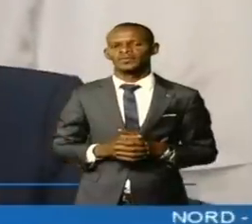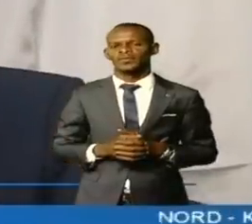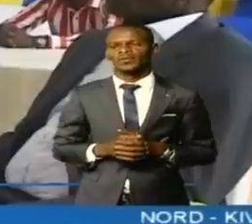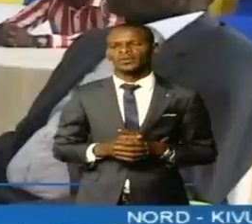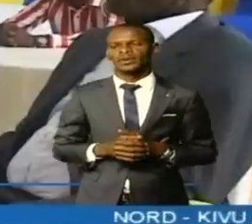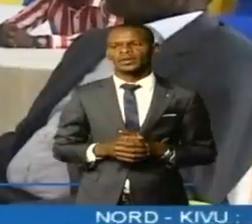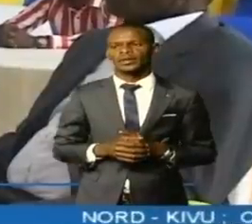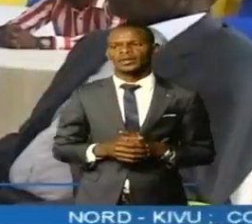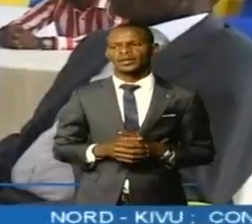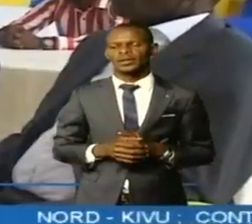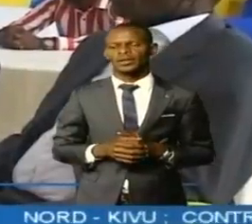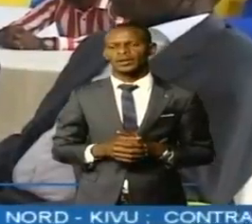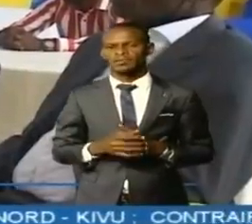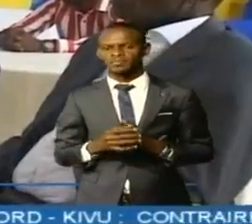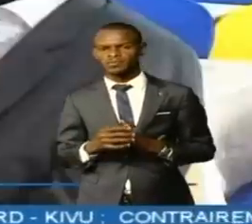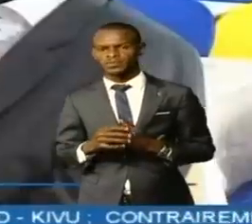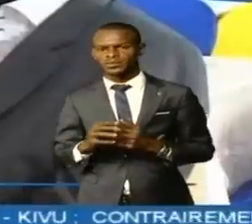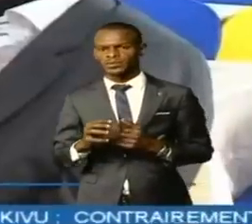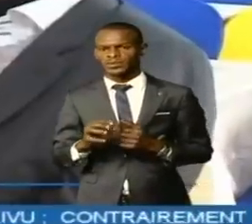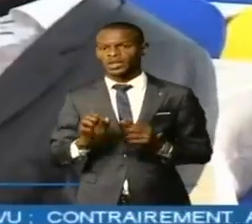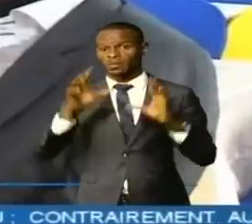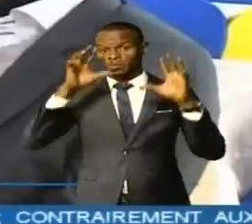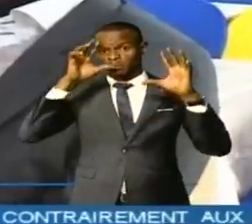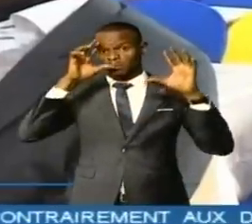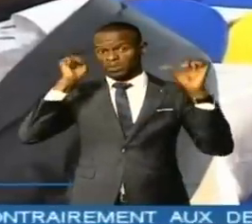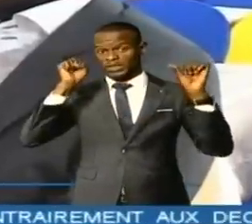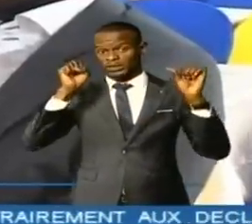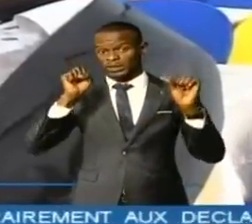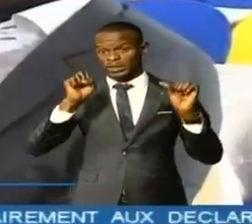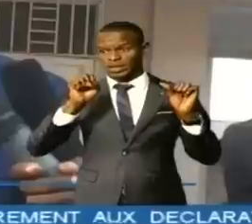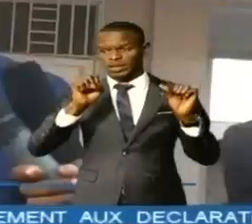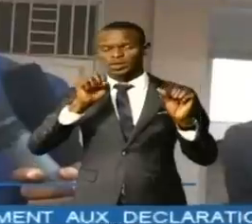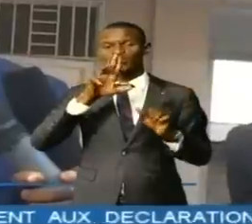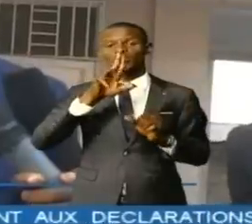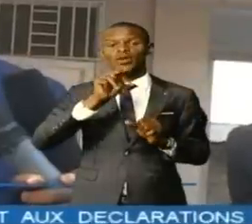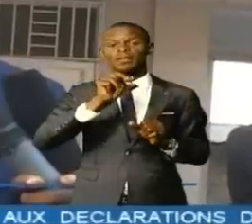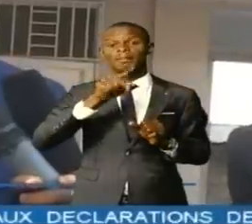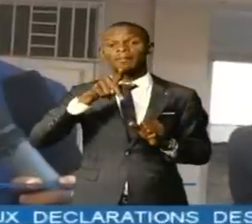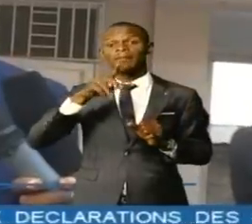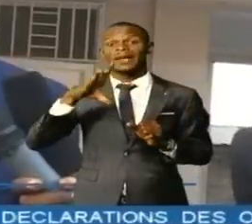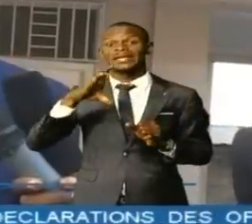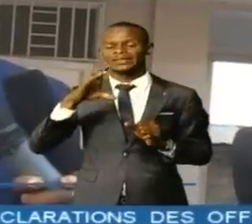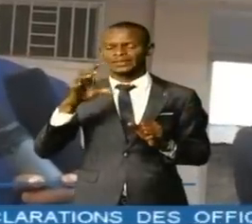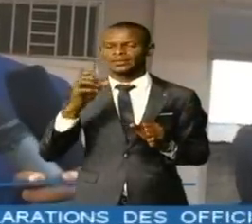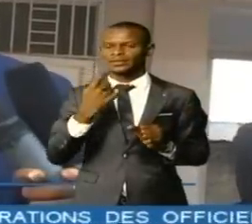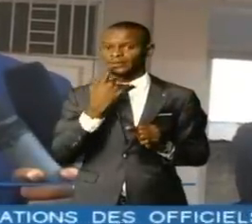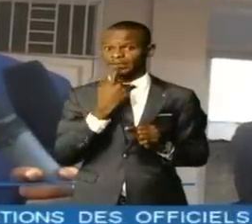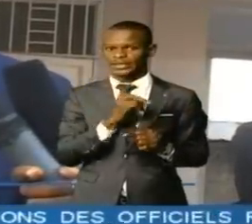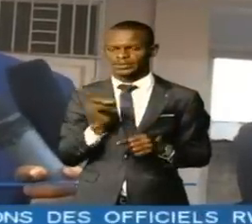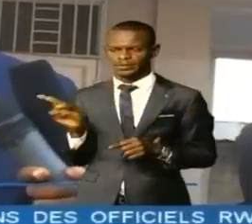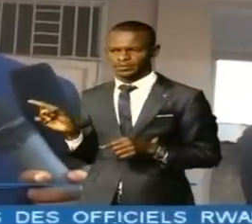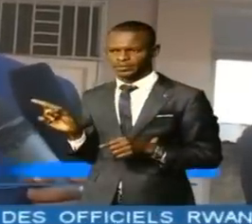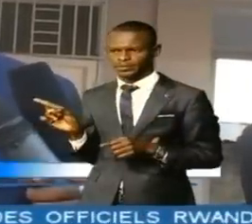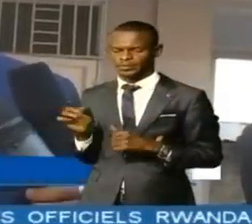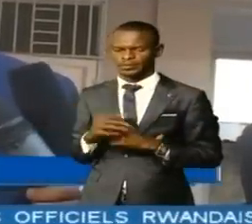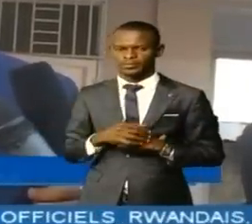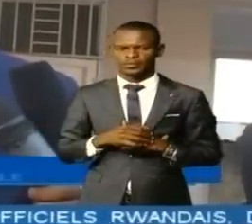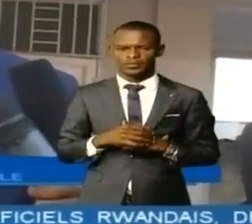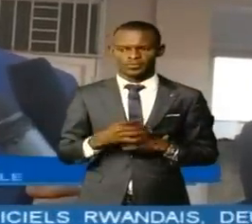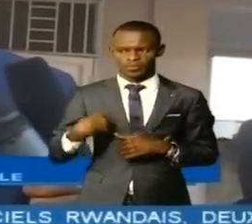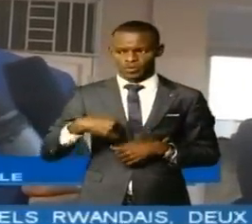rencontre et président honoraire de l'UNPC. Nous sommes venus pour nous organiser. Et c'est